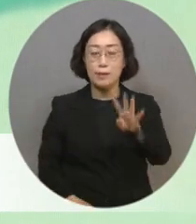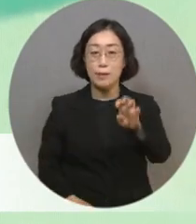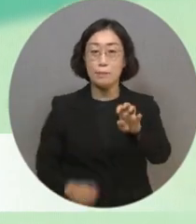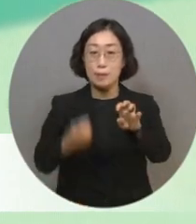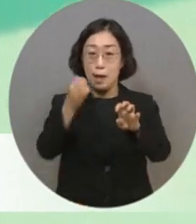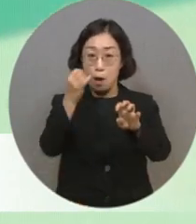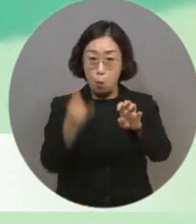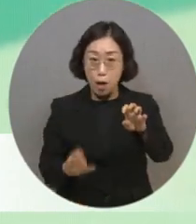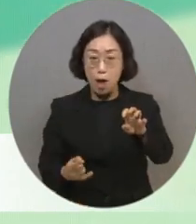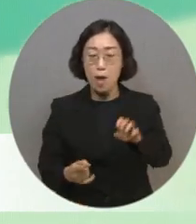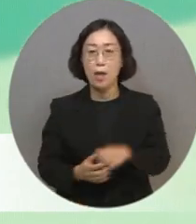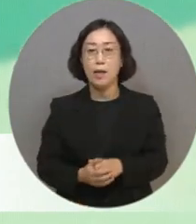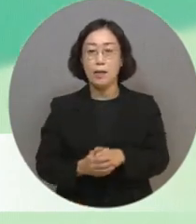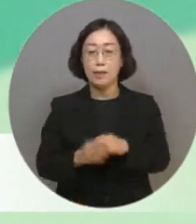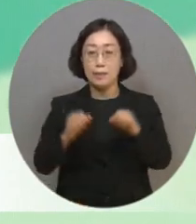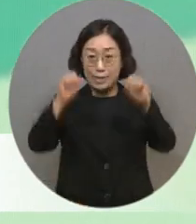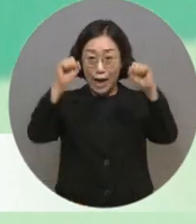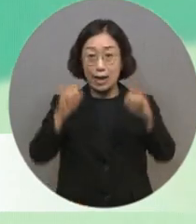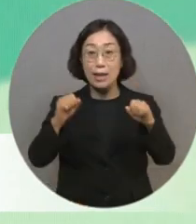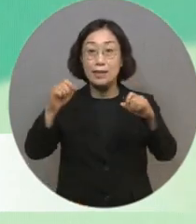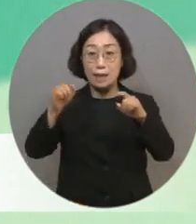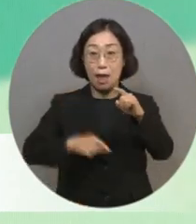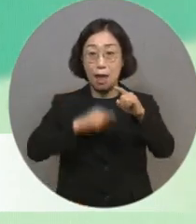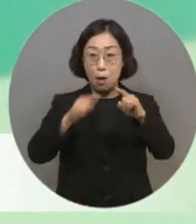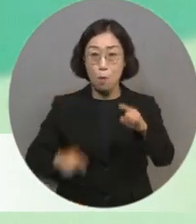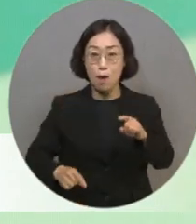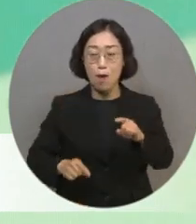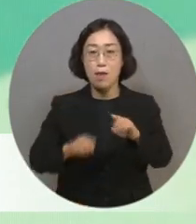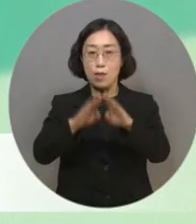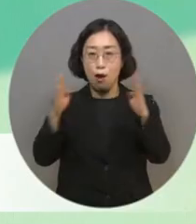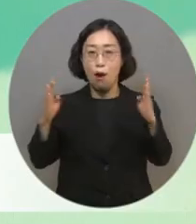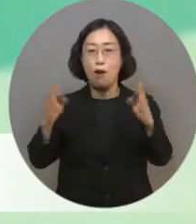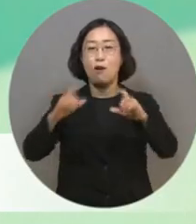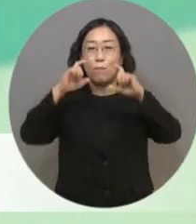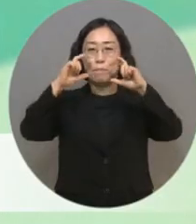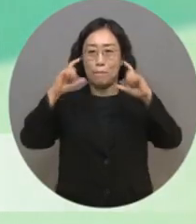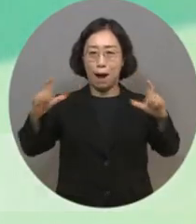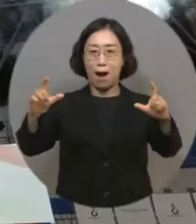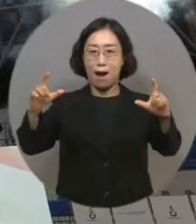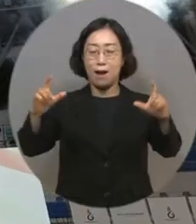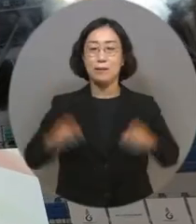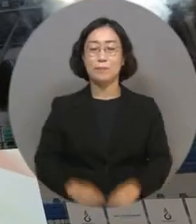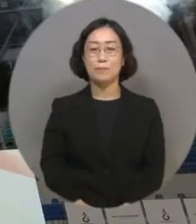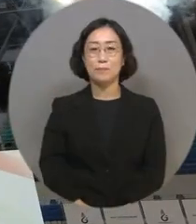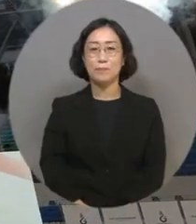제44회 전국 장애인 체육대회의 대회를 선언합니다.